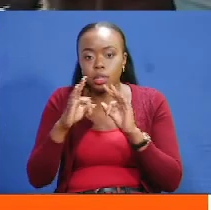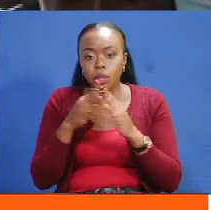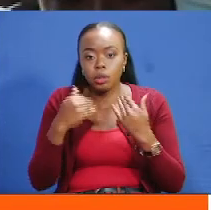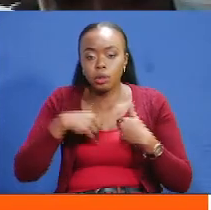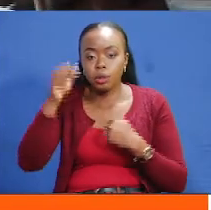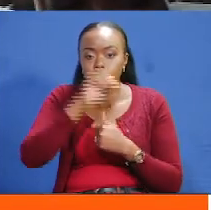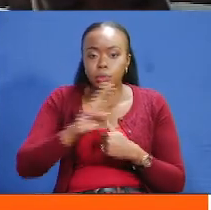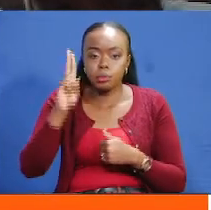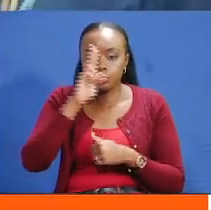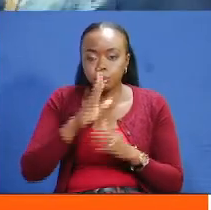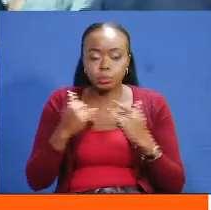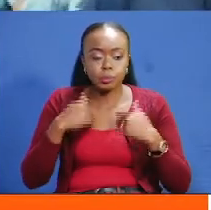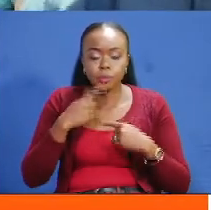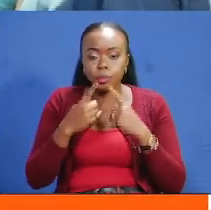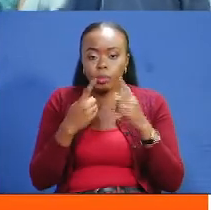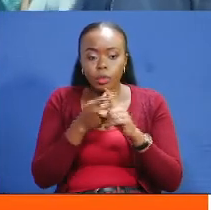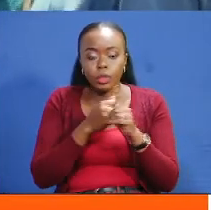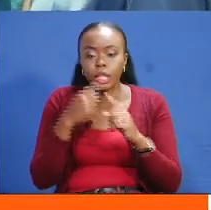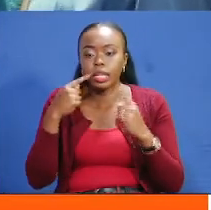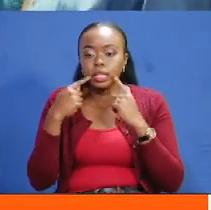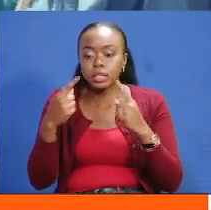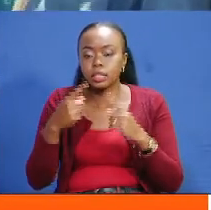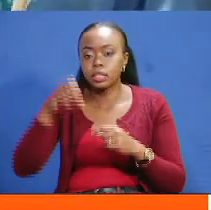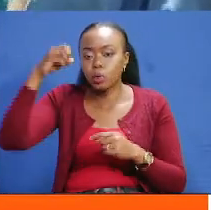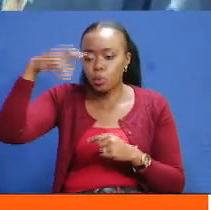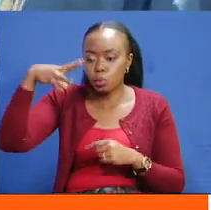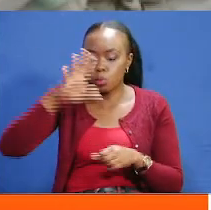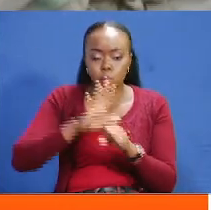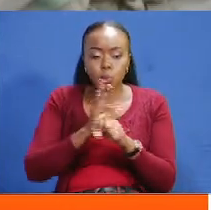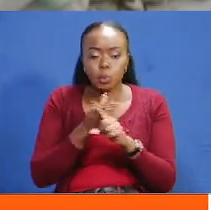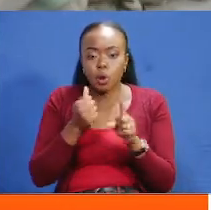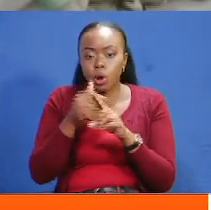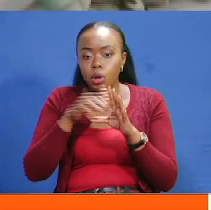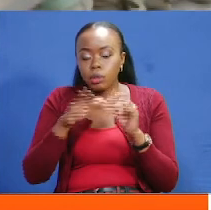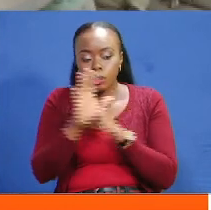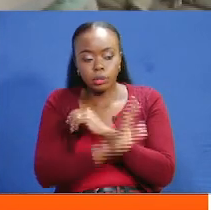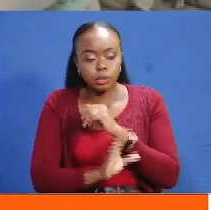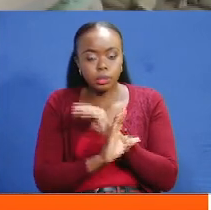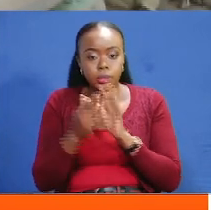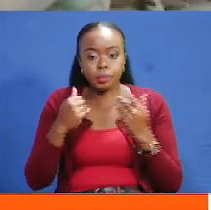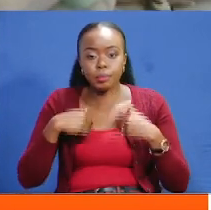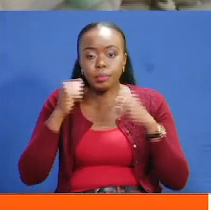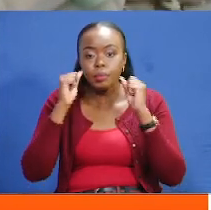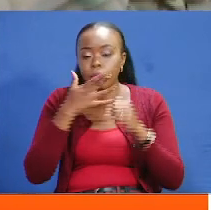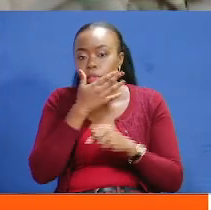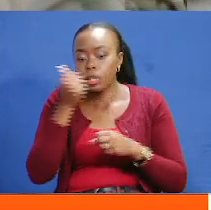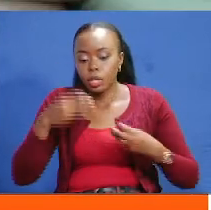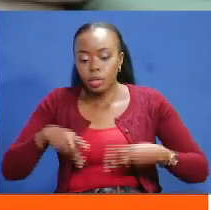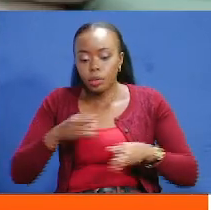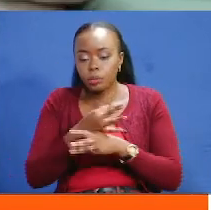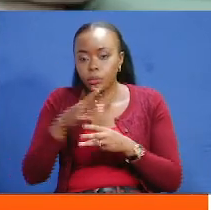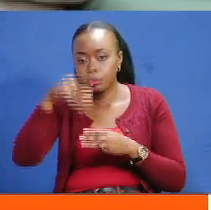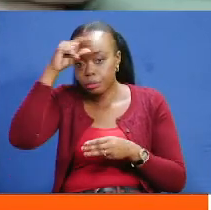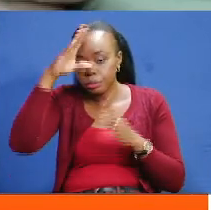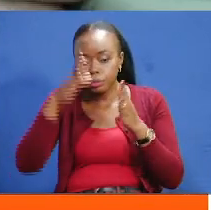Ingawa Rais Uhuru Kenyatta alikuwa ametangaza kiangazi kuwa janga la kitaifa, hakuja kuwa na juhudi mwafaka za